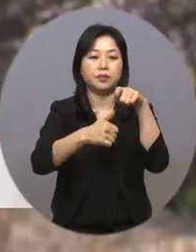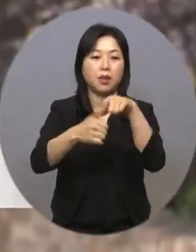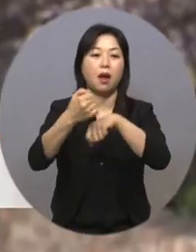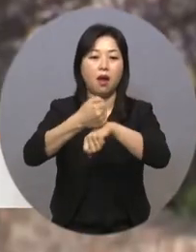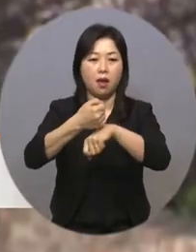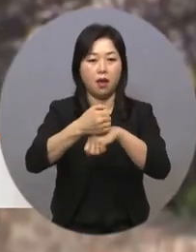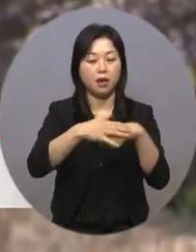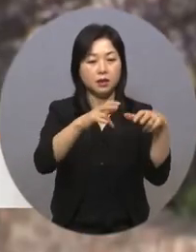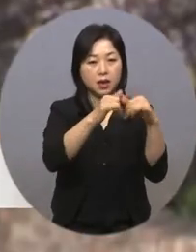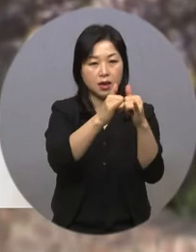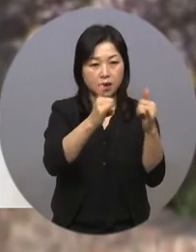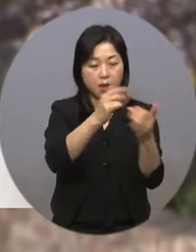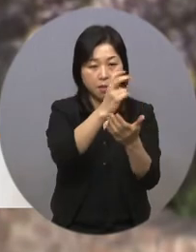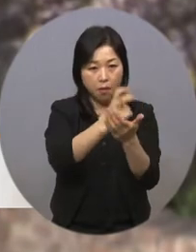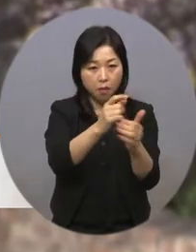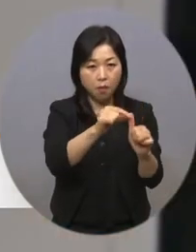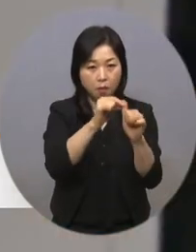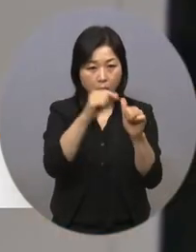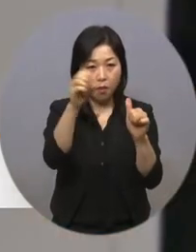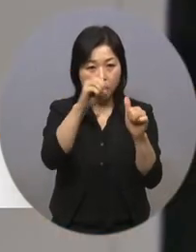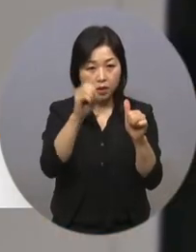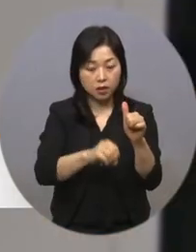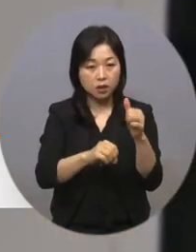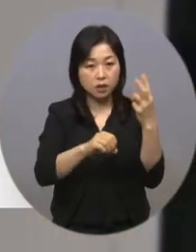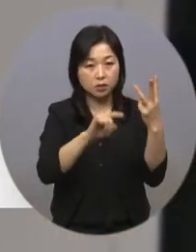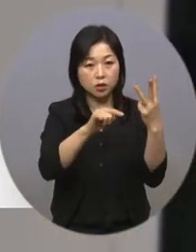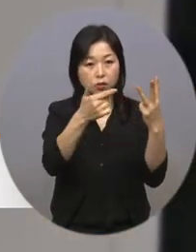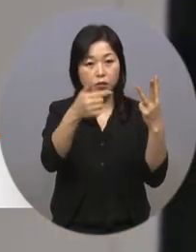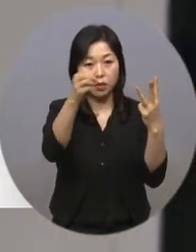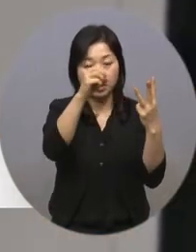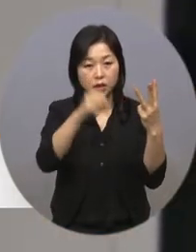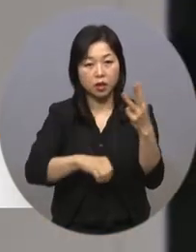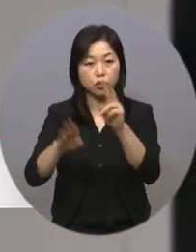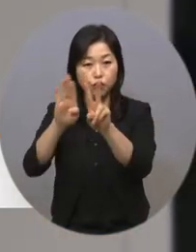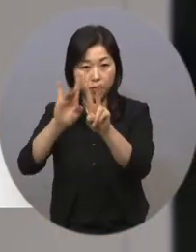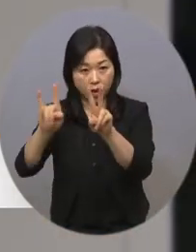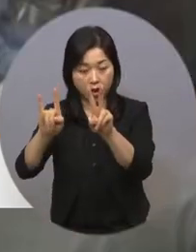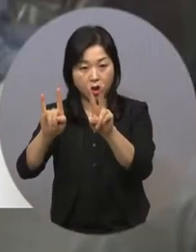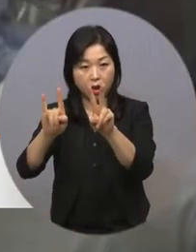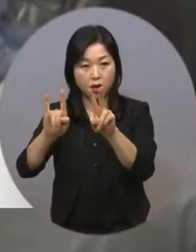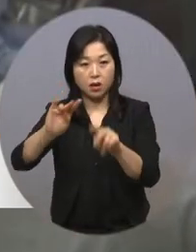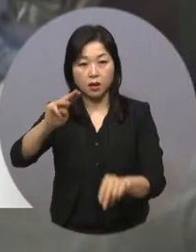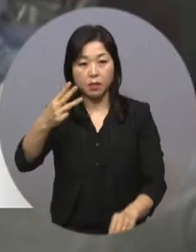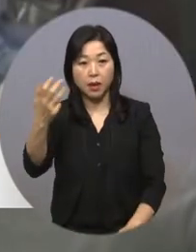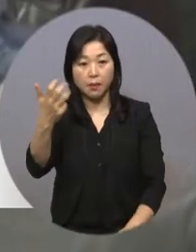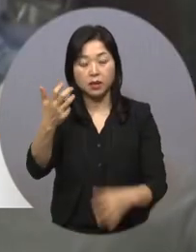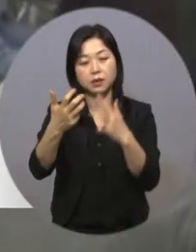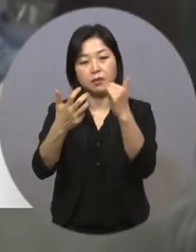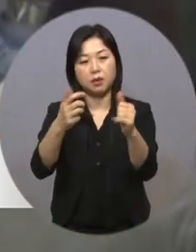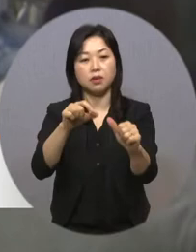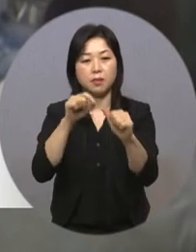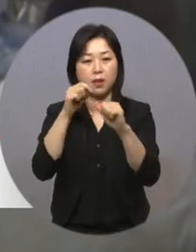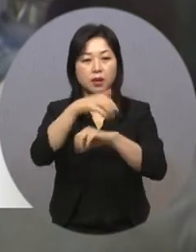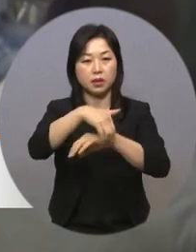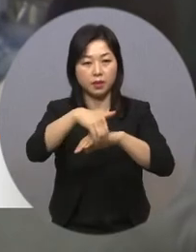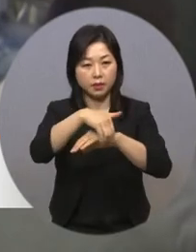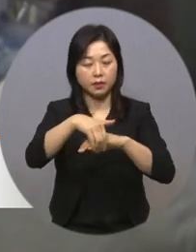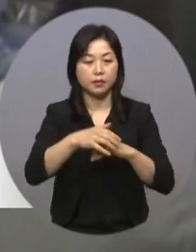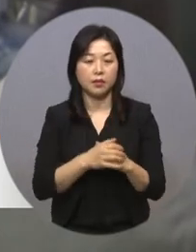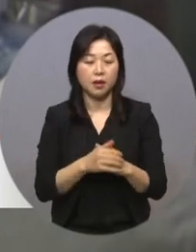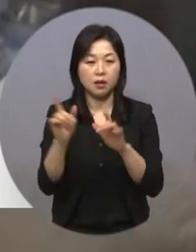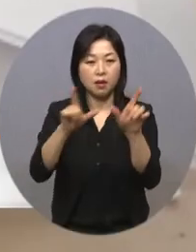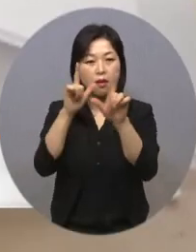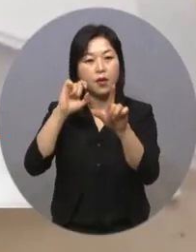창해 있는 법정 의무고용 비율 3.6% 에 2배 이상인 380명 을 선발합니다 저소득층